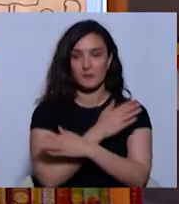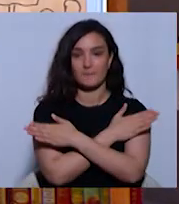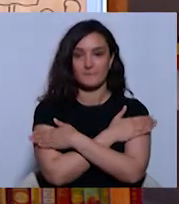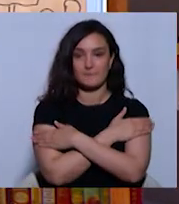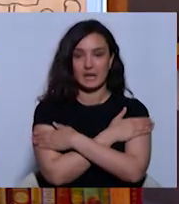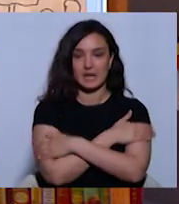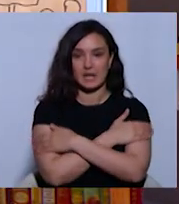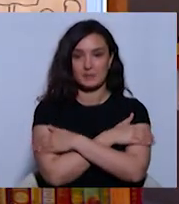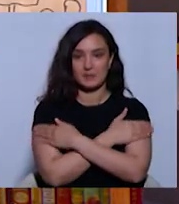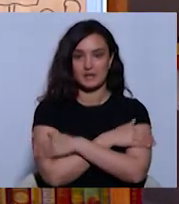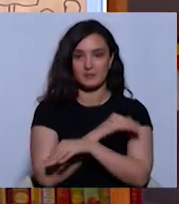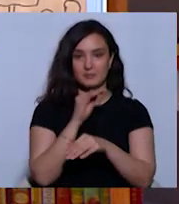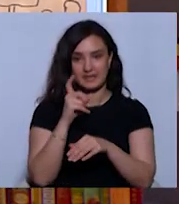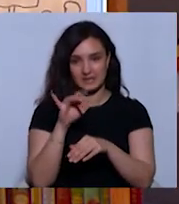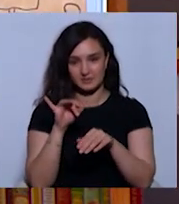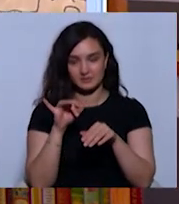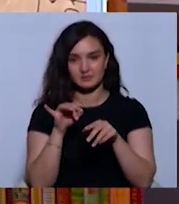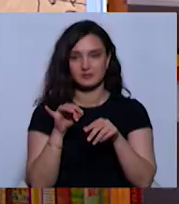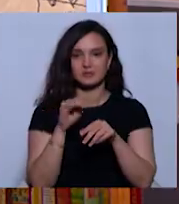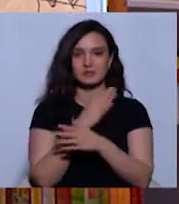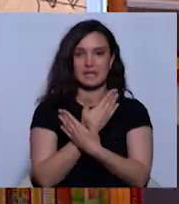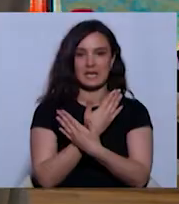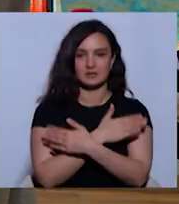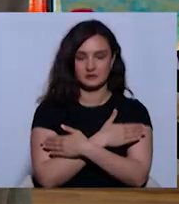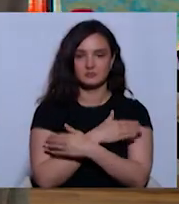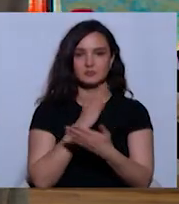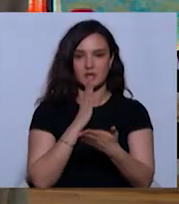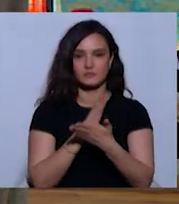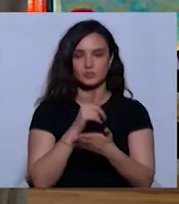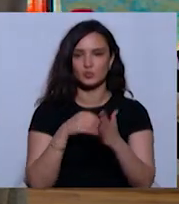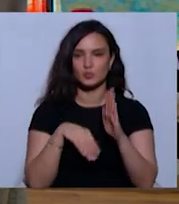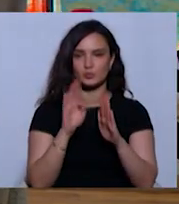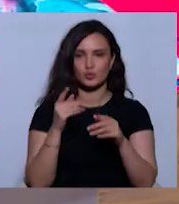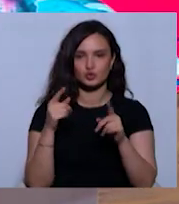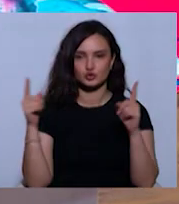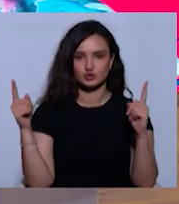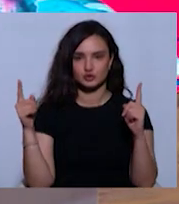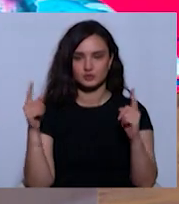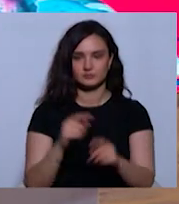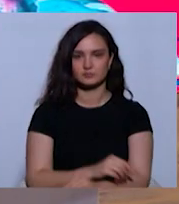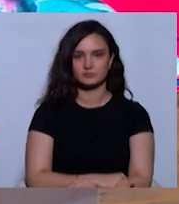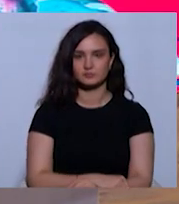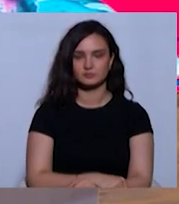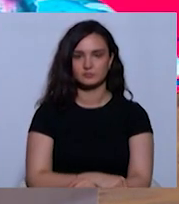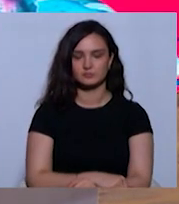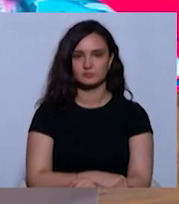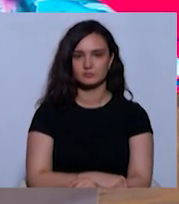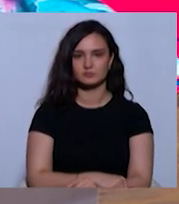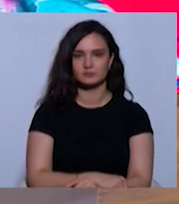ფეხები და ხელები, ესე დავარქვათ. ხო, აქვს უფრო გრძელი, არა?